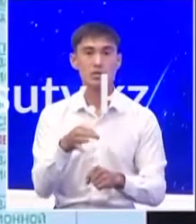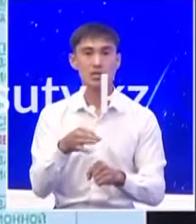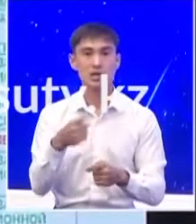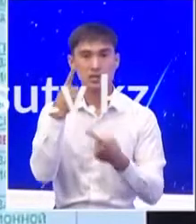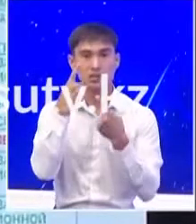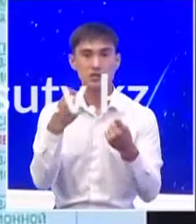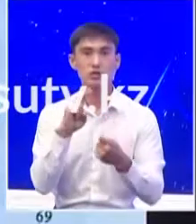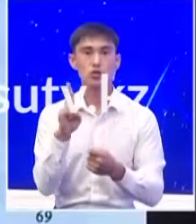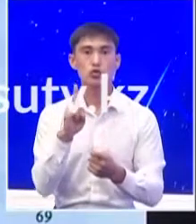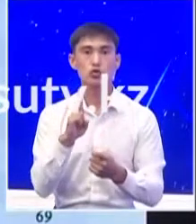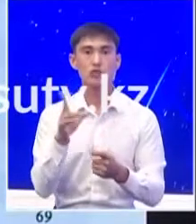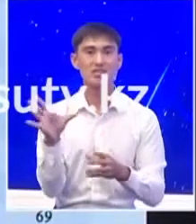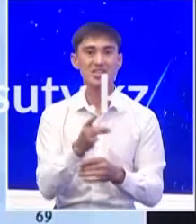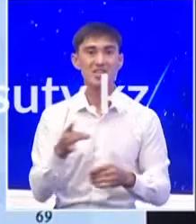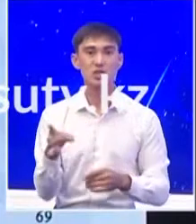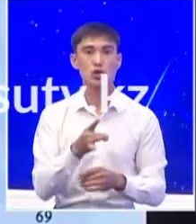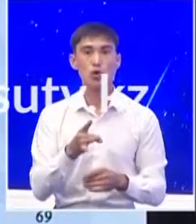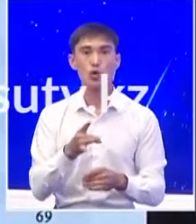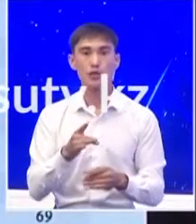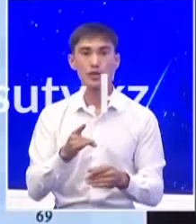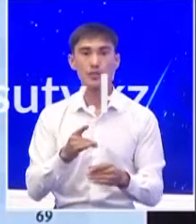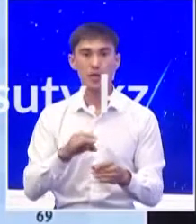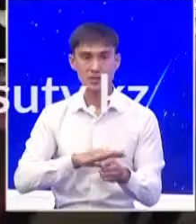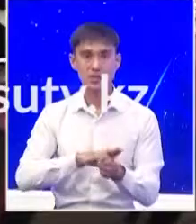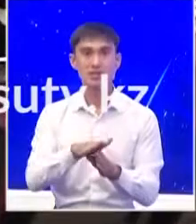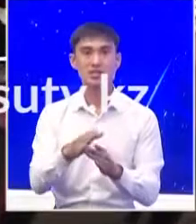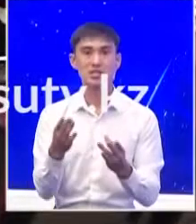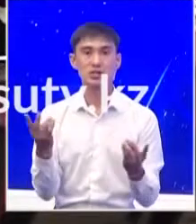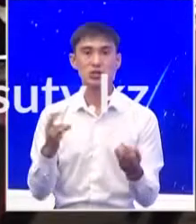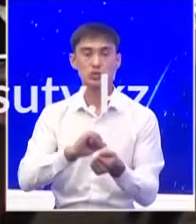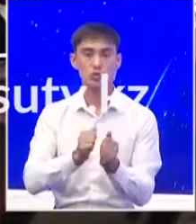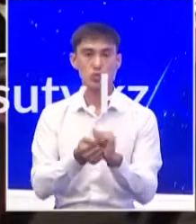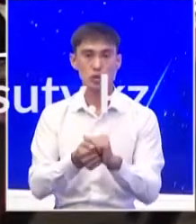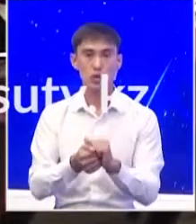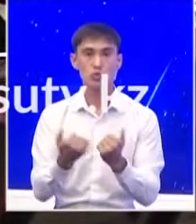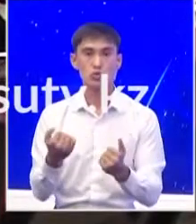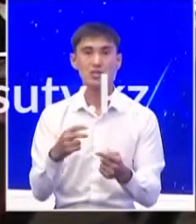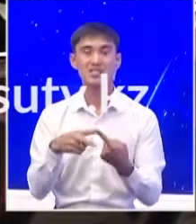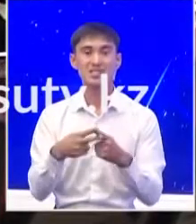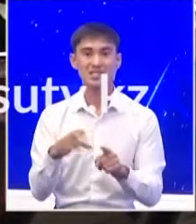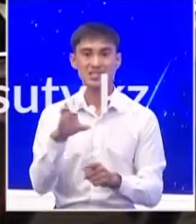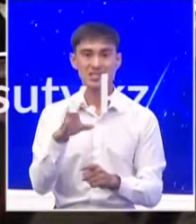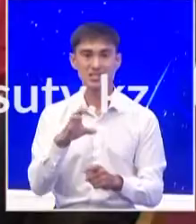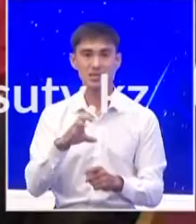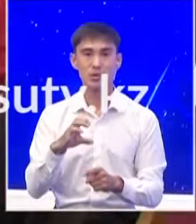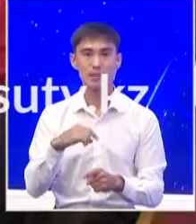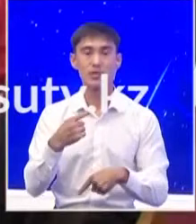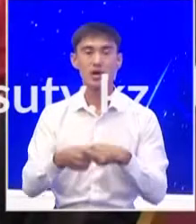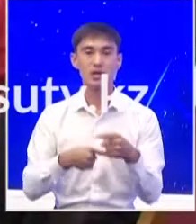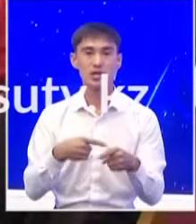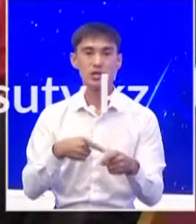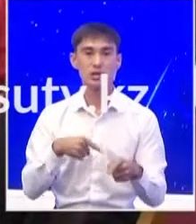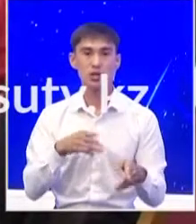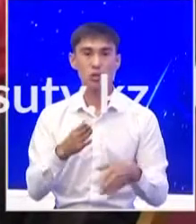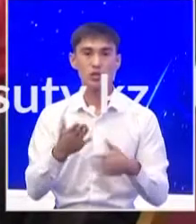Стало известно, что почти все регионы оснастят достаточным количеством угля уже к середине сентября. Дальнейший ход